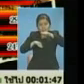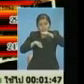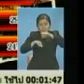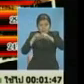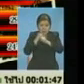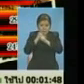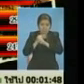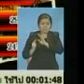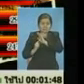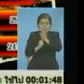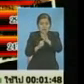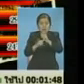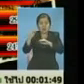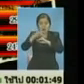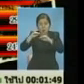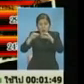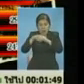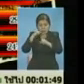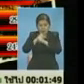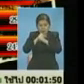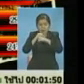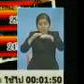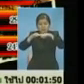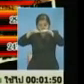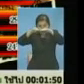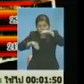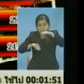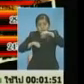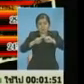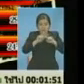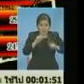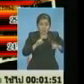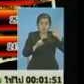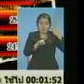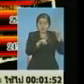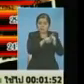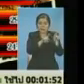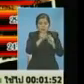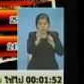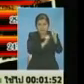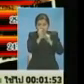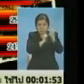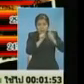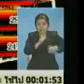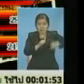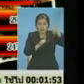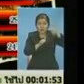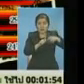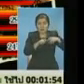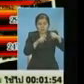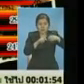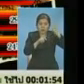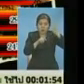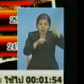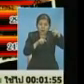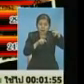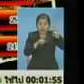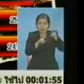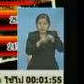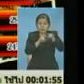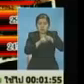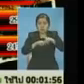ครับต่ำกว่าคนที่2ที่เสนอราคาคือบริษัทห้างหุ้นส่วนจำกัด3ประสิทธิ์ครับประมูล 6,095 ล้านบาทต่ำกว่